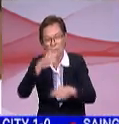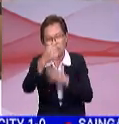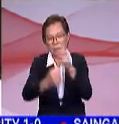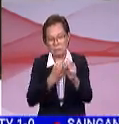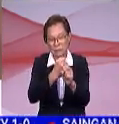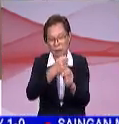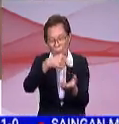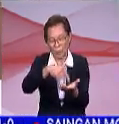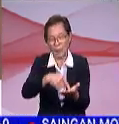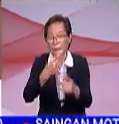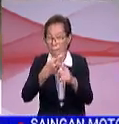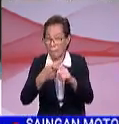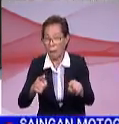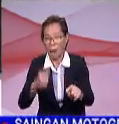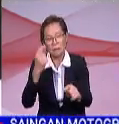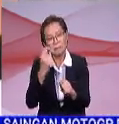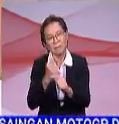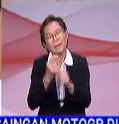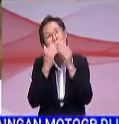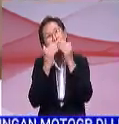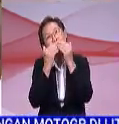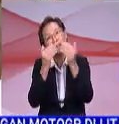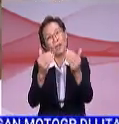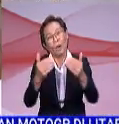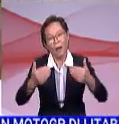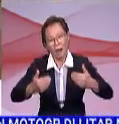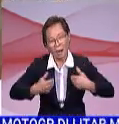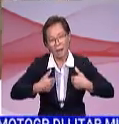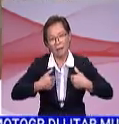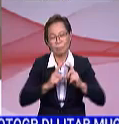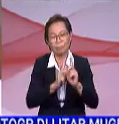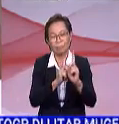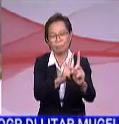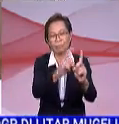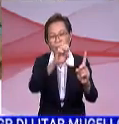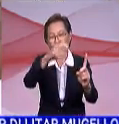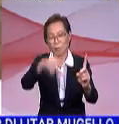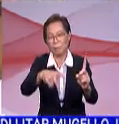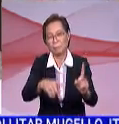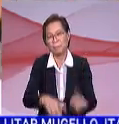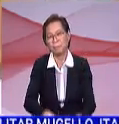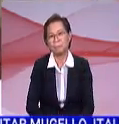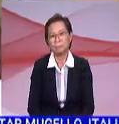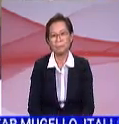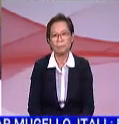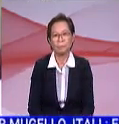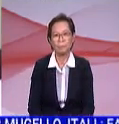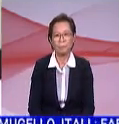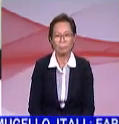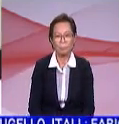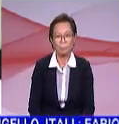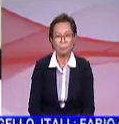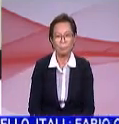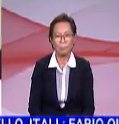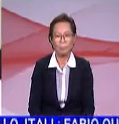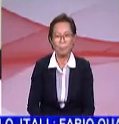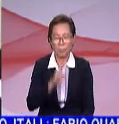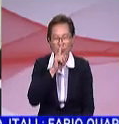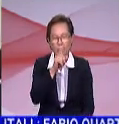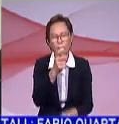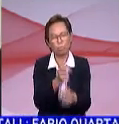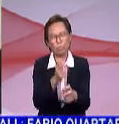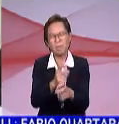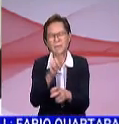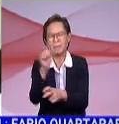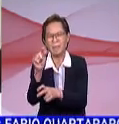ini. Namun, tetap bersyukur ia diadakan dengan mematuhi SOP. Memang ada mencabar sedikit,